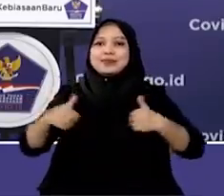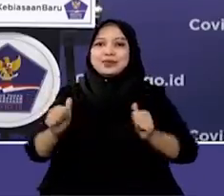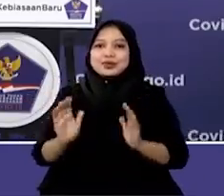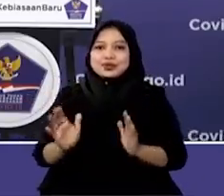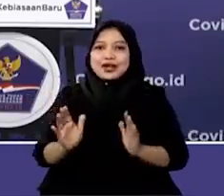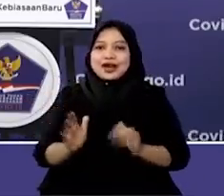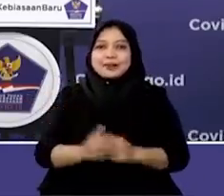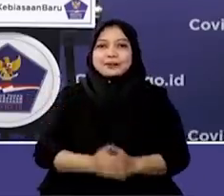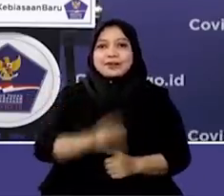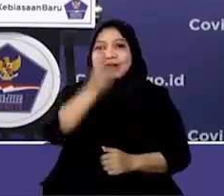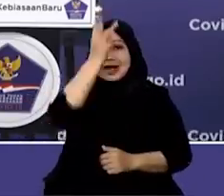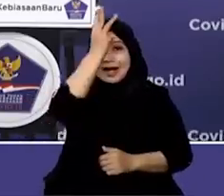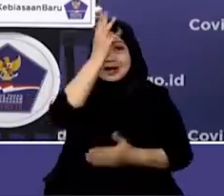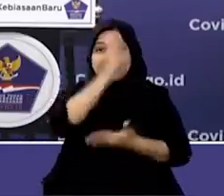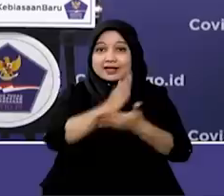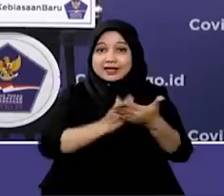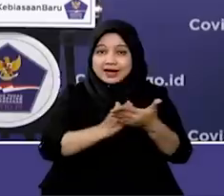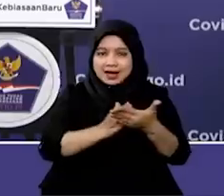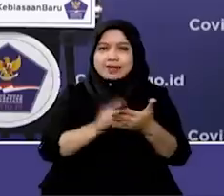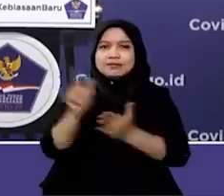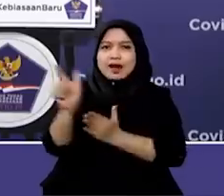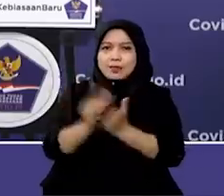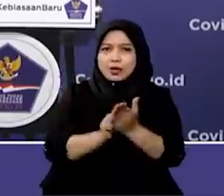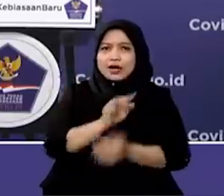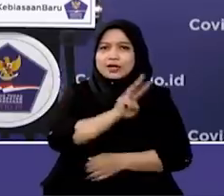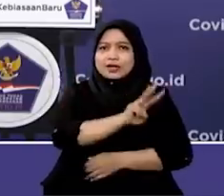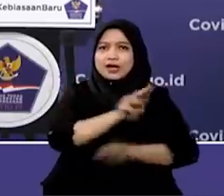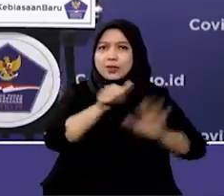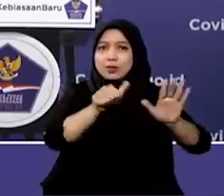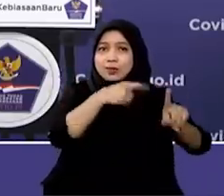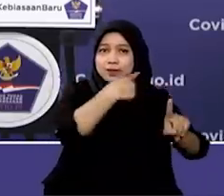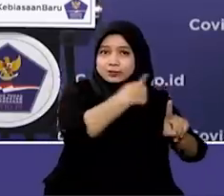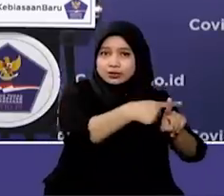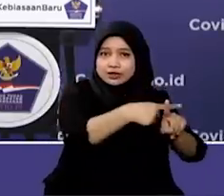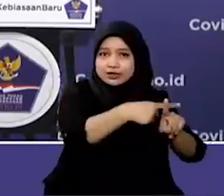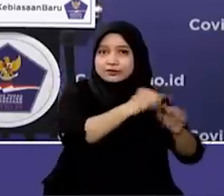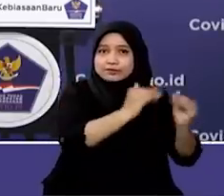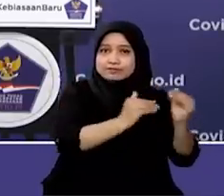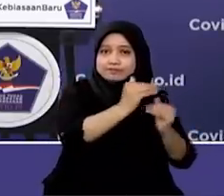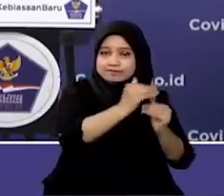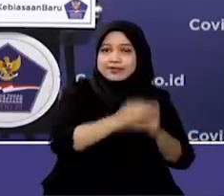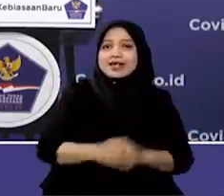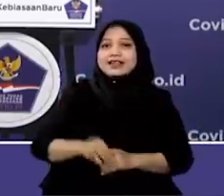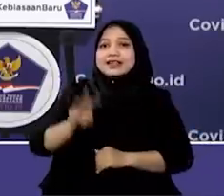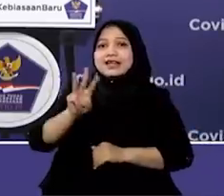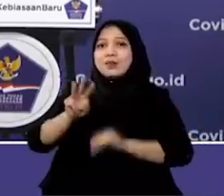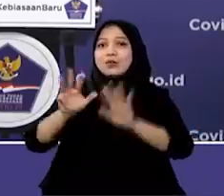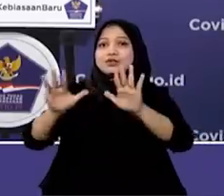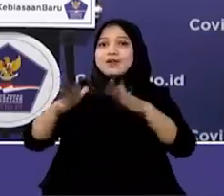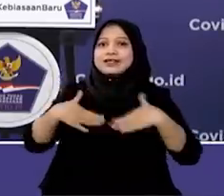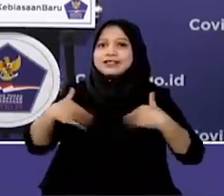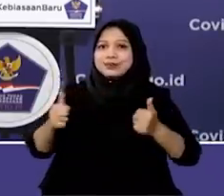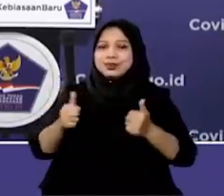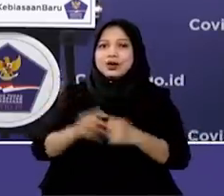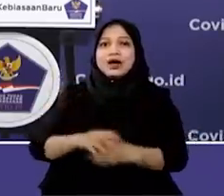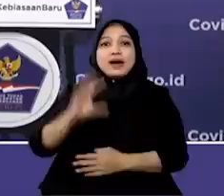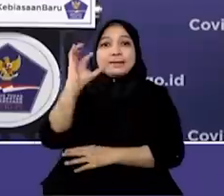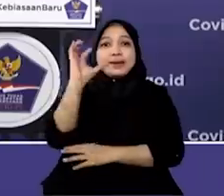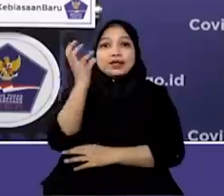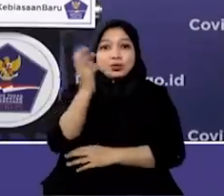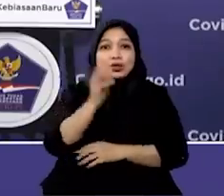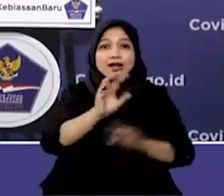Hai kemudian Kalimantan Tengah melaporkan 36 kasus baru dan 39 sembuh Banten